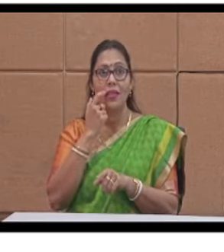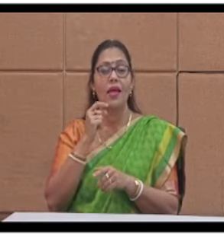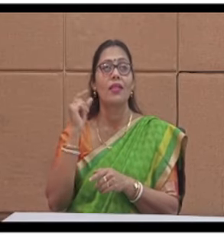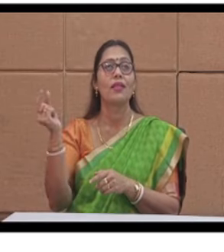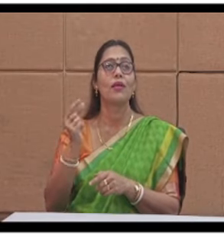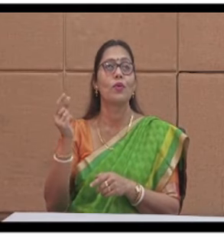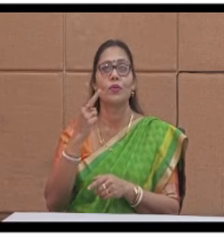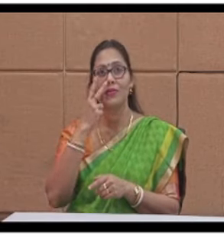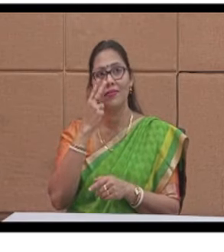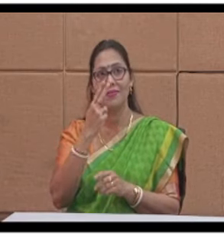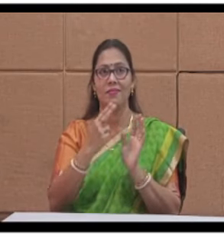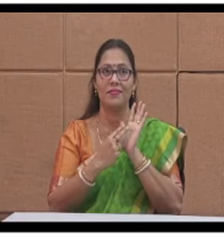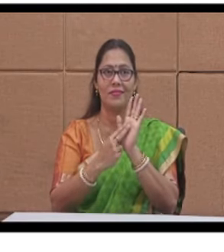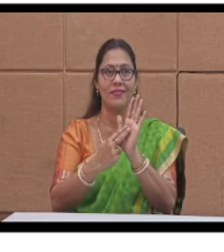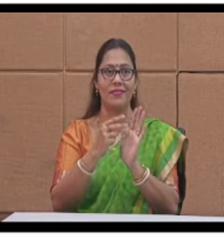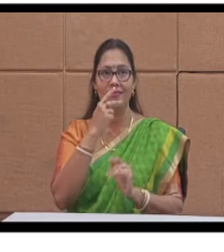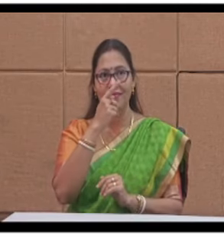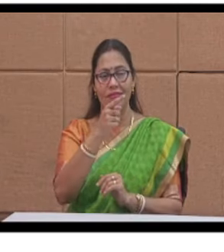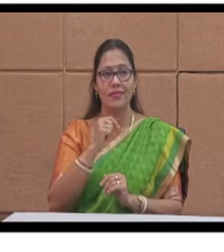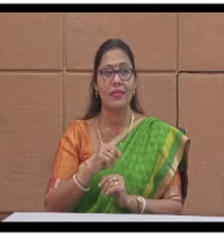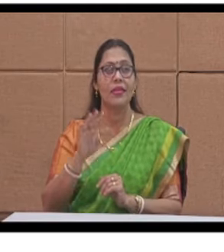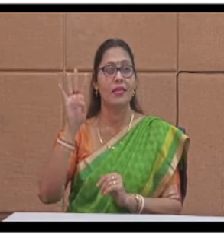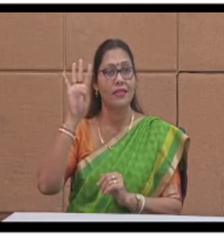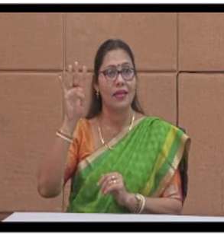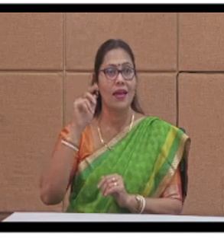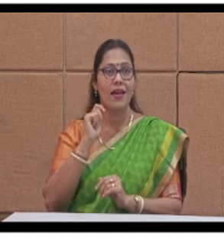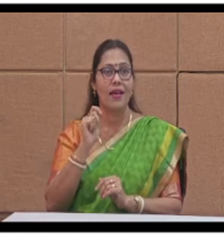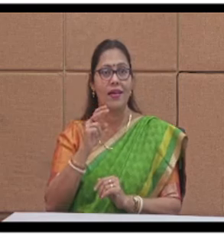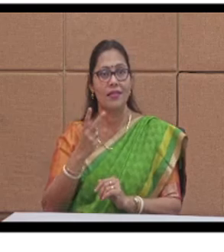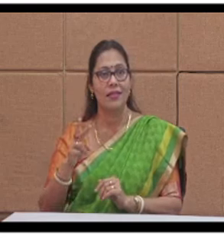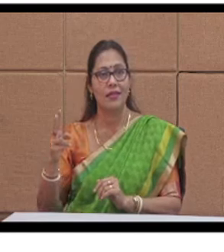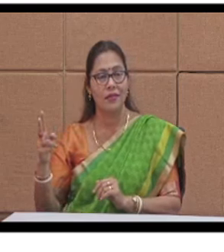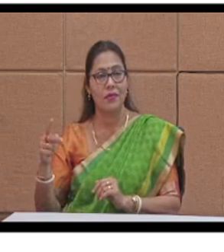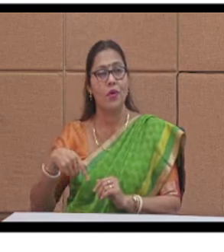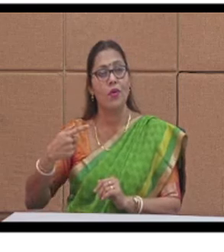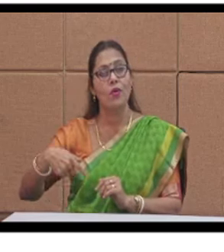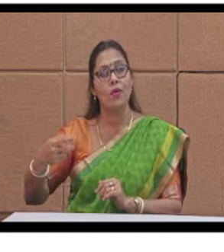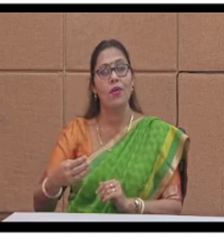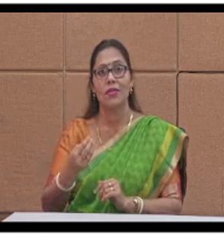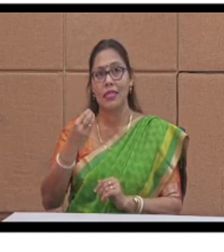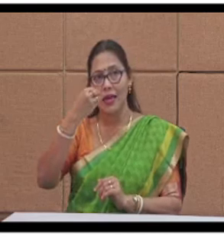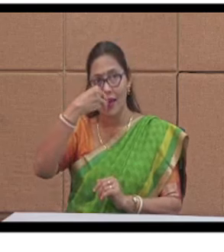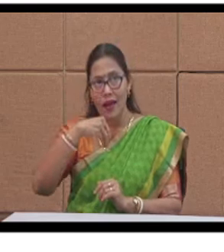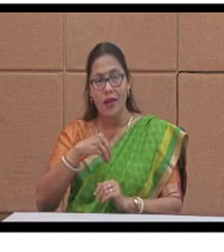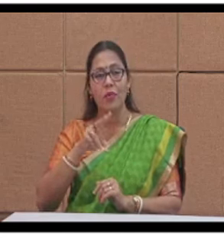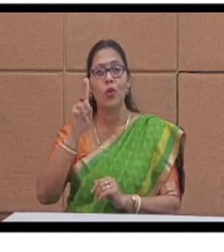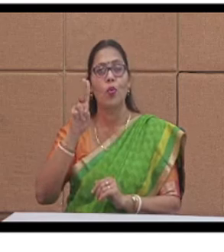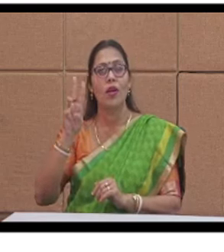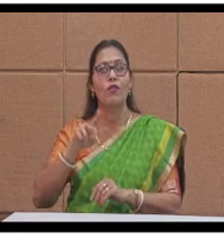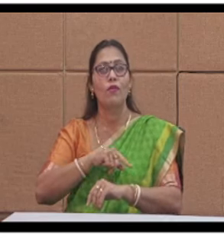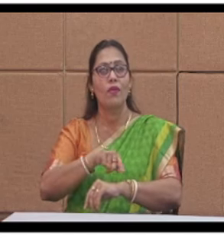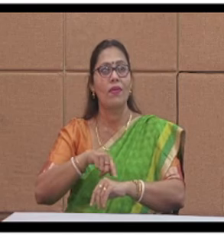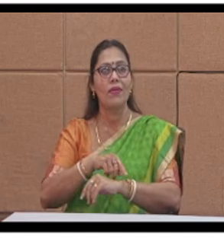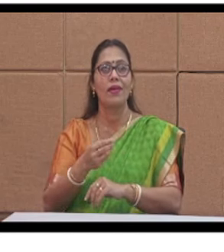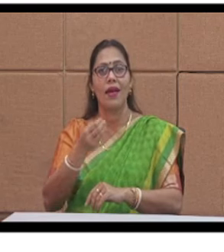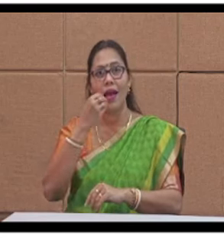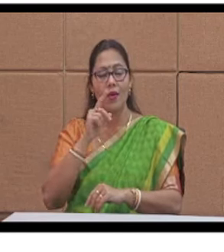ব্যবহার করেই তুমি এই চার রকম কাজ প্রতিদিন 24 ঘন্টা করে